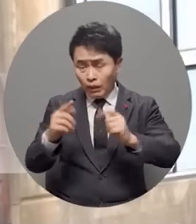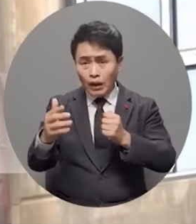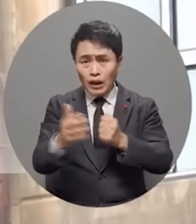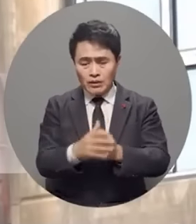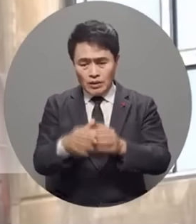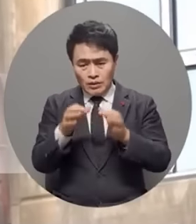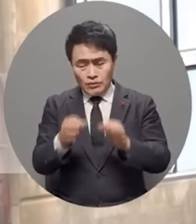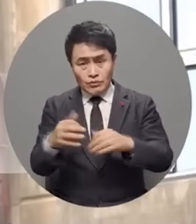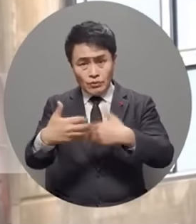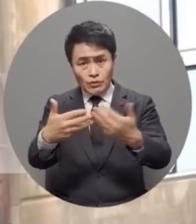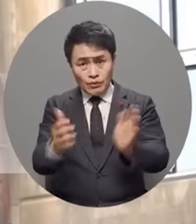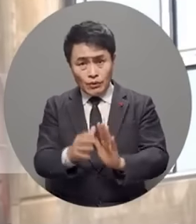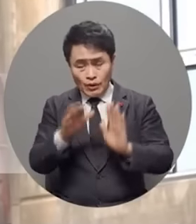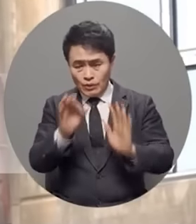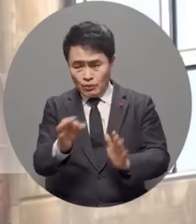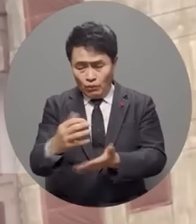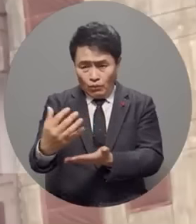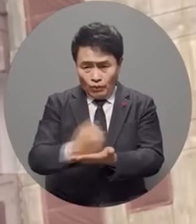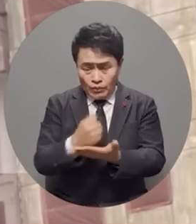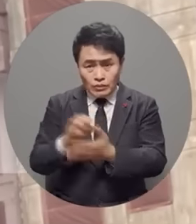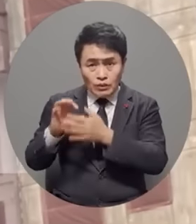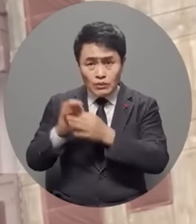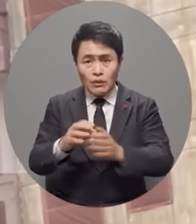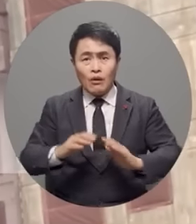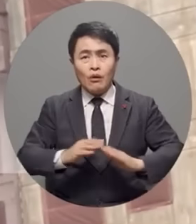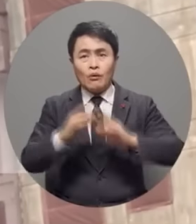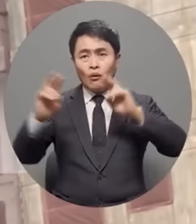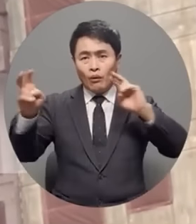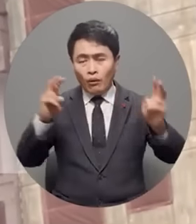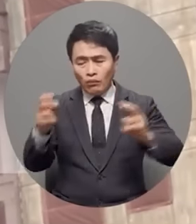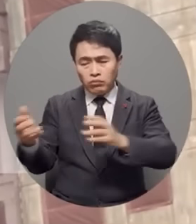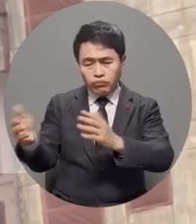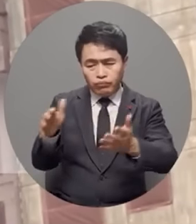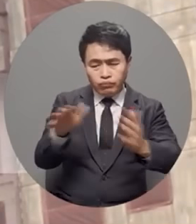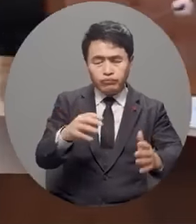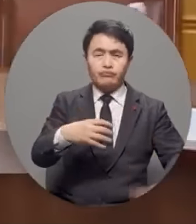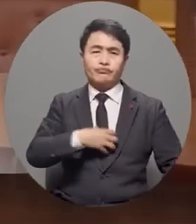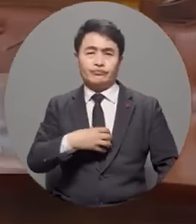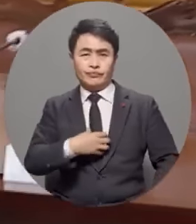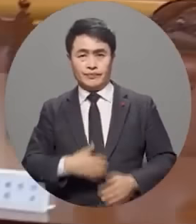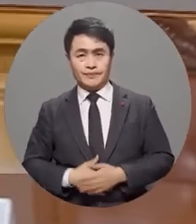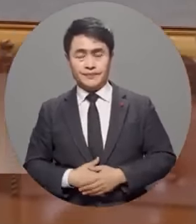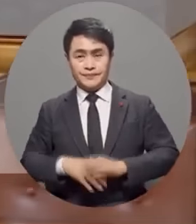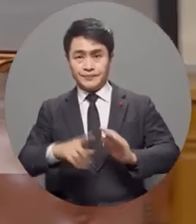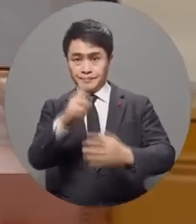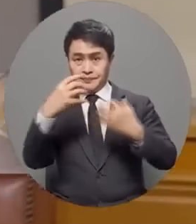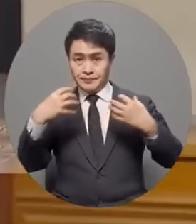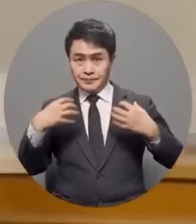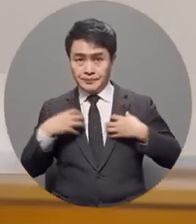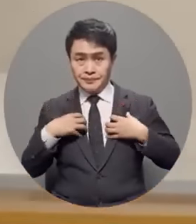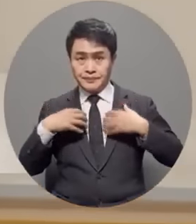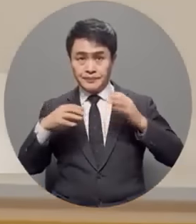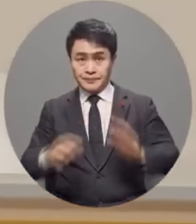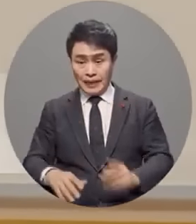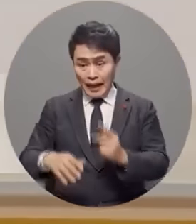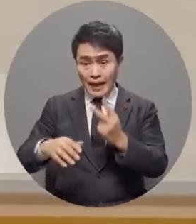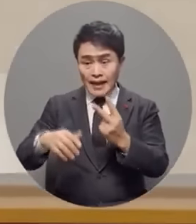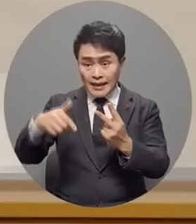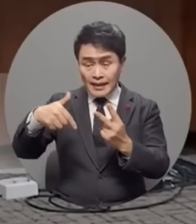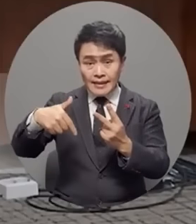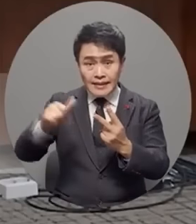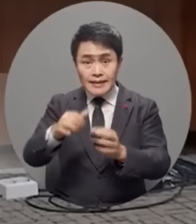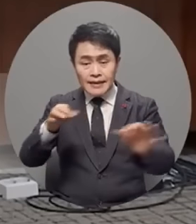금융기관들의 연쇄적인 채권 회수로 이어지면 건설사들의 줄도산마저 우려됩니다. 정부의 2기 경제팀 역시 최우선